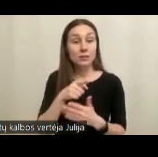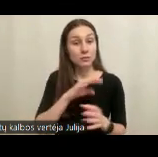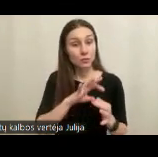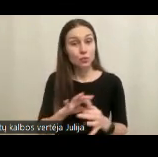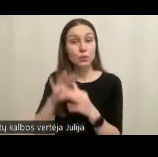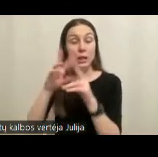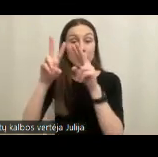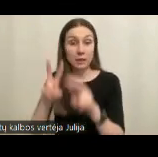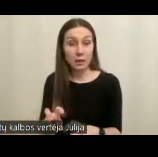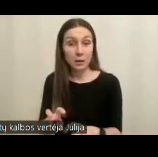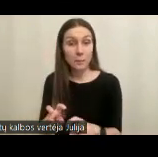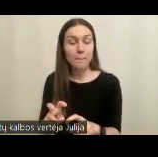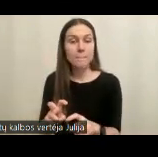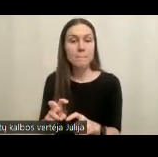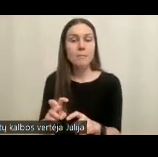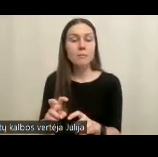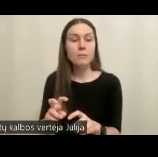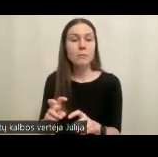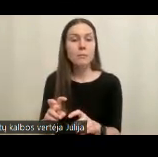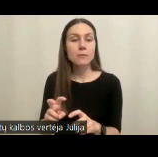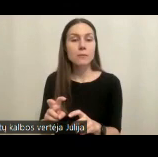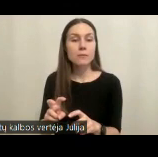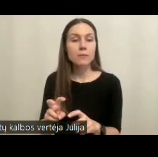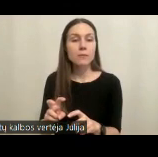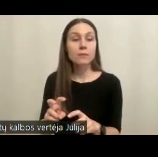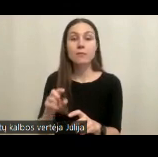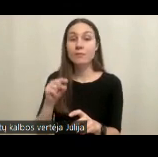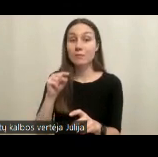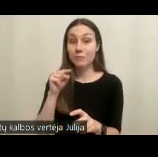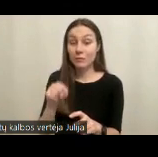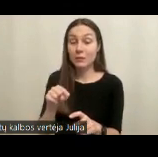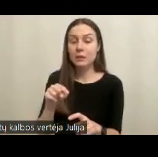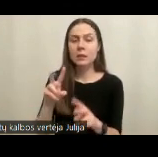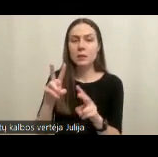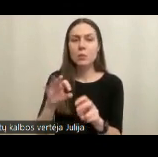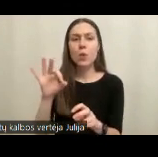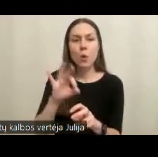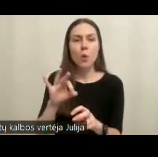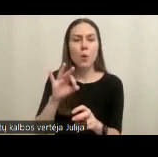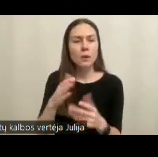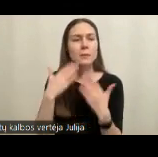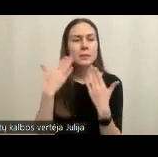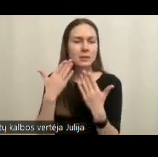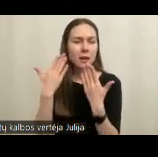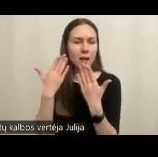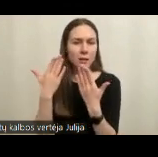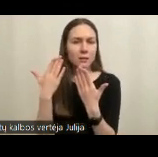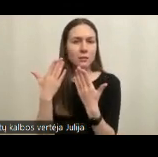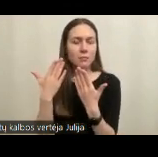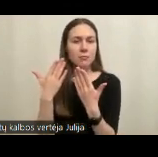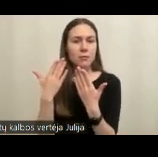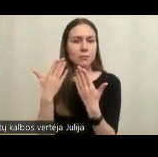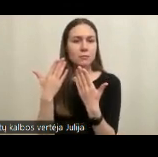tyrimais, kurie kalba apie valingai skaitymą. Ir